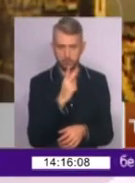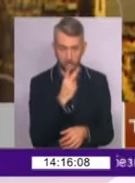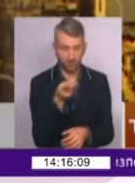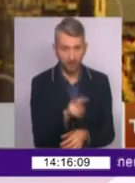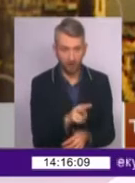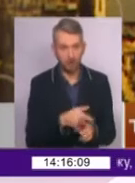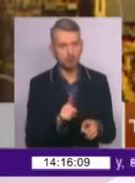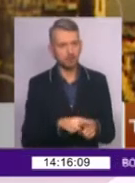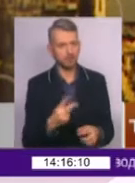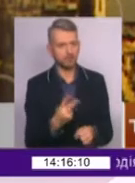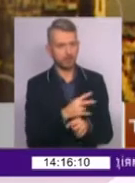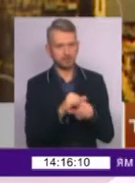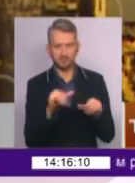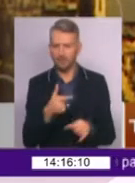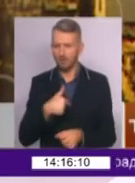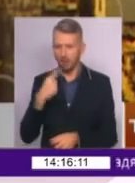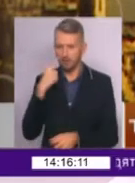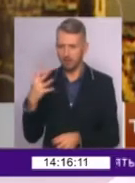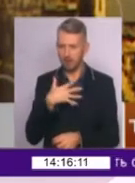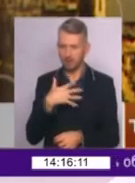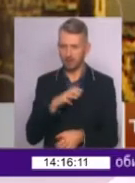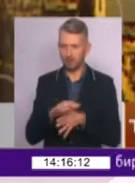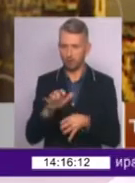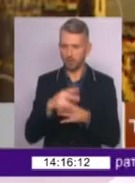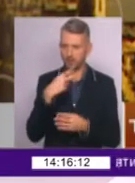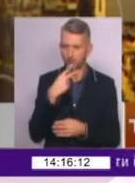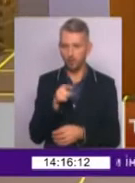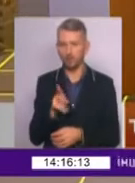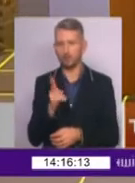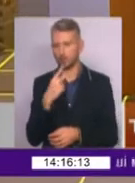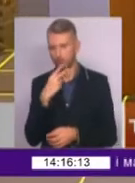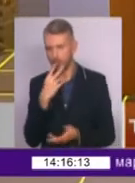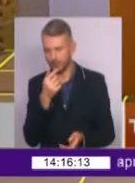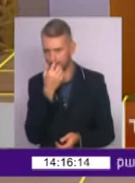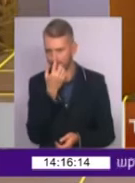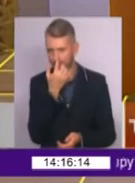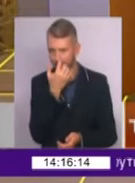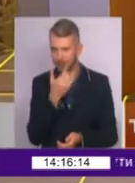і ті, хто займається, мають тютюнопаління, але ми